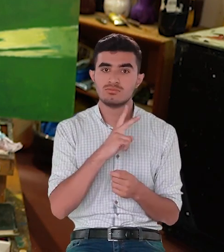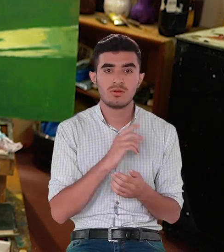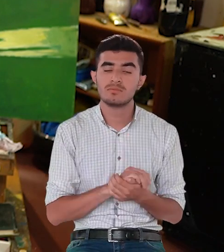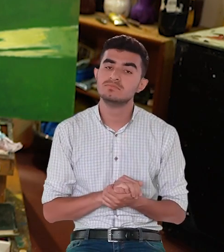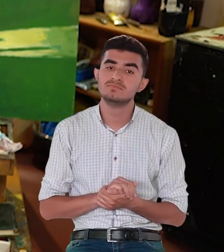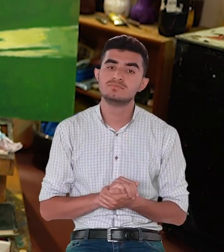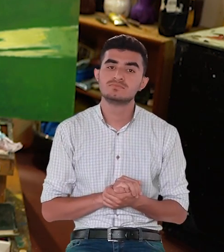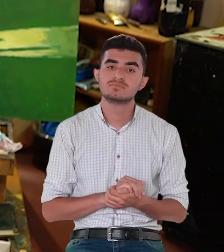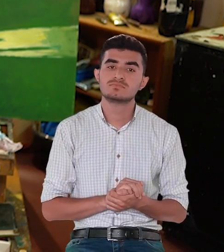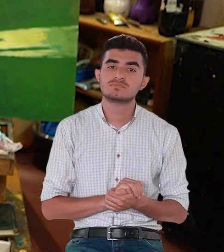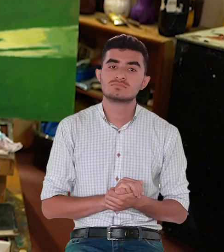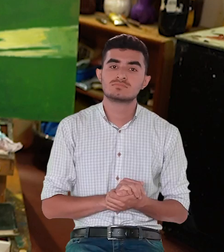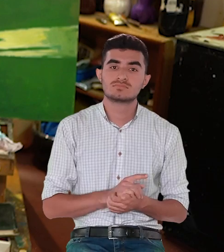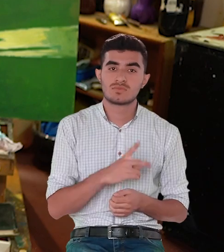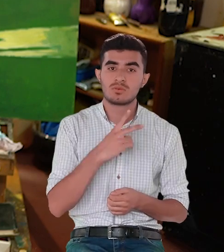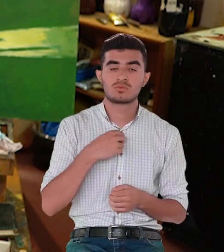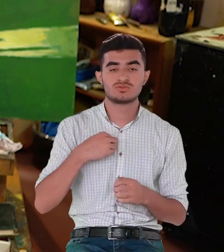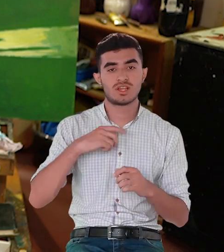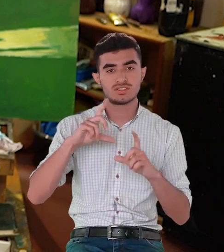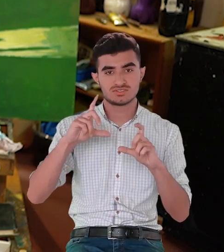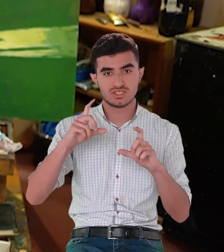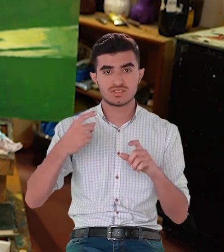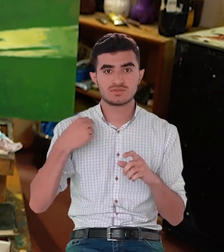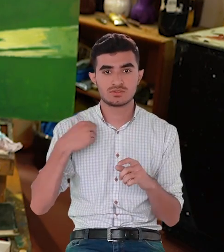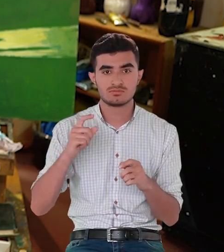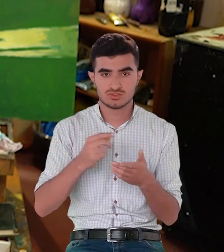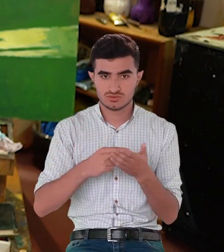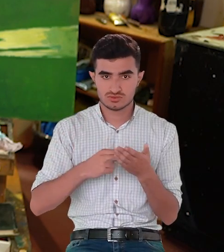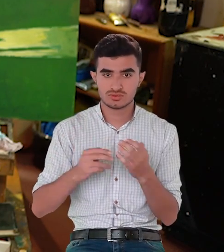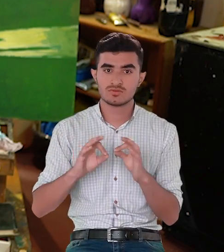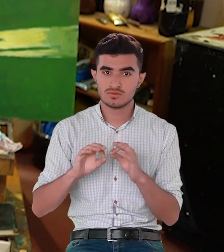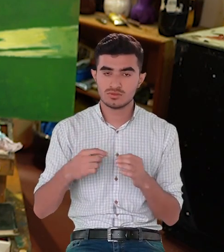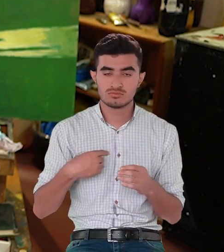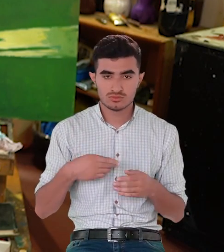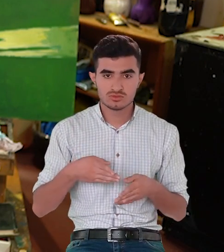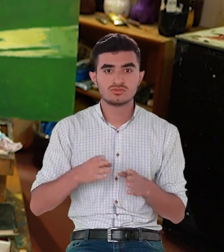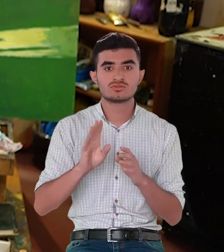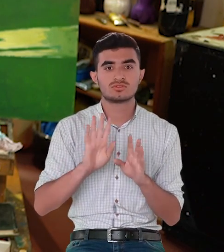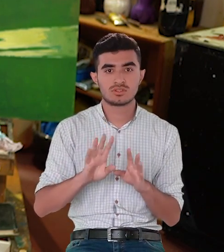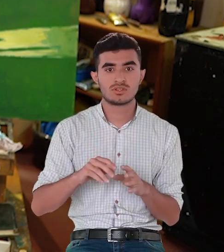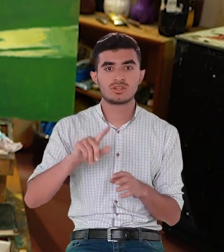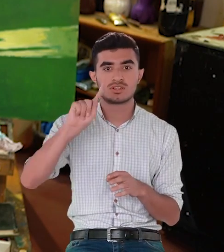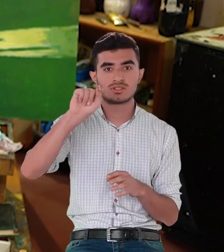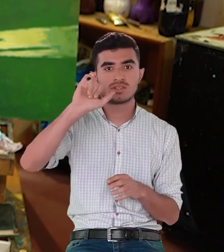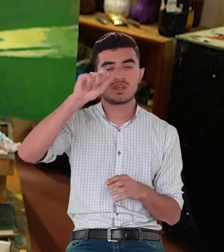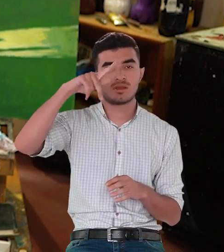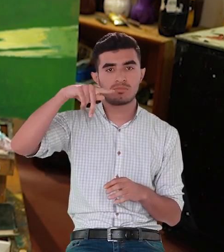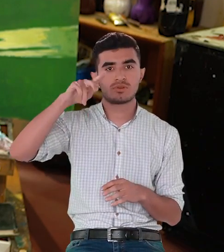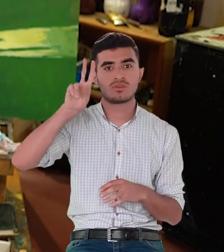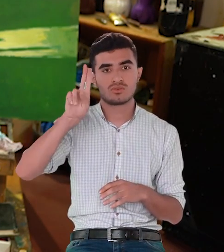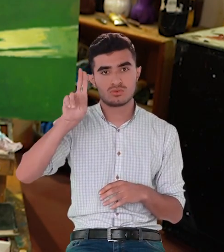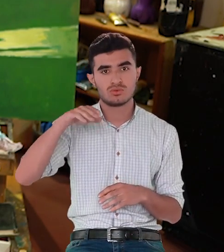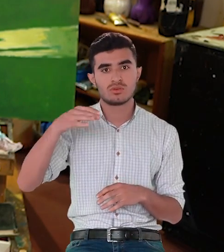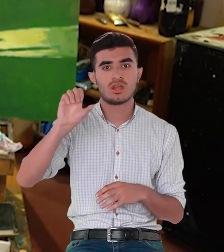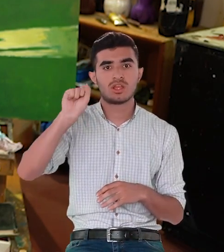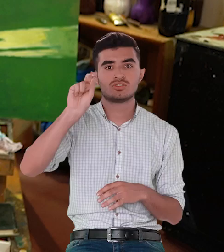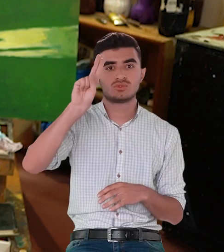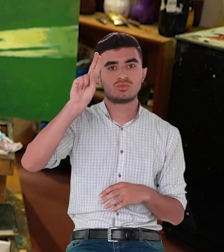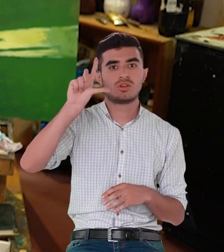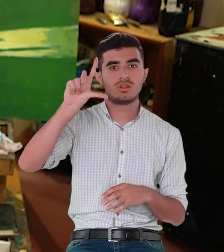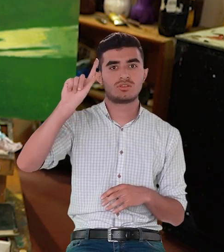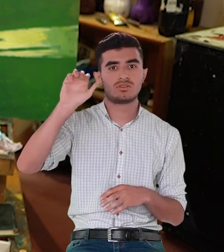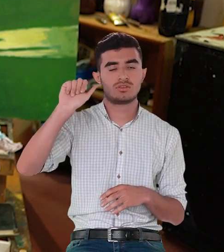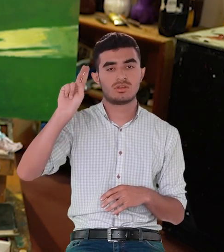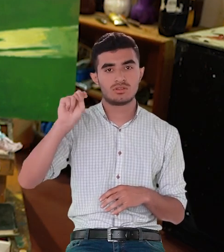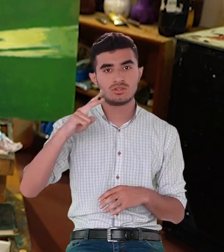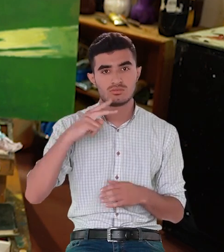کہ آپ میں ایک تصویر بنا کے گیا تھا، لے کے گیا تھا اس کی ٹیپو سلطان کی. تو